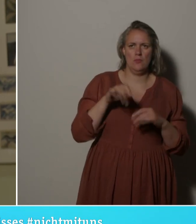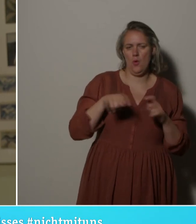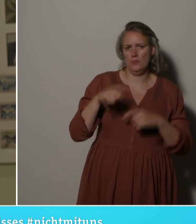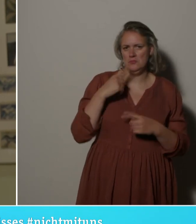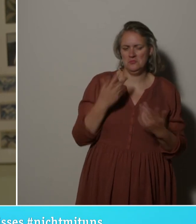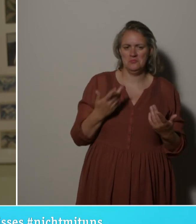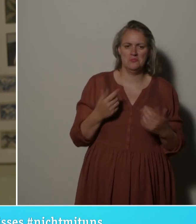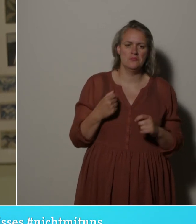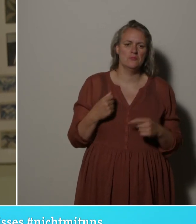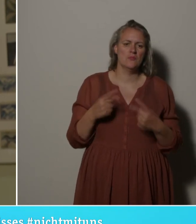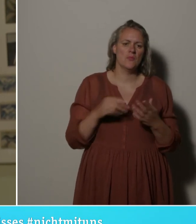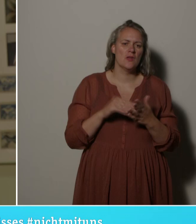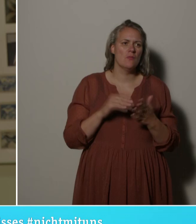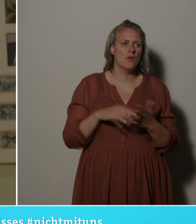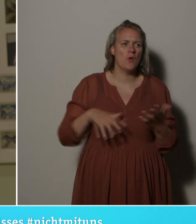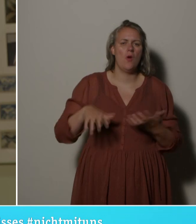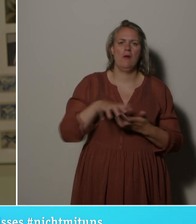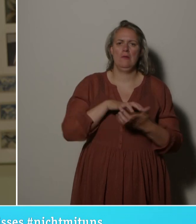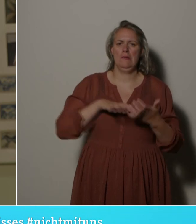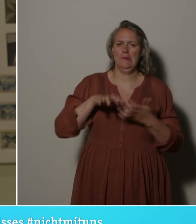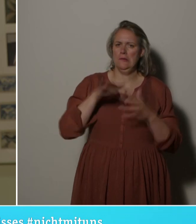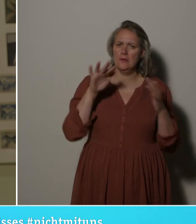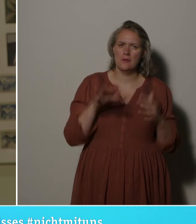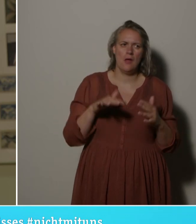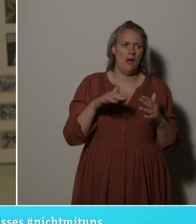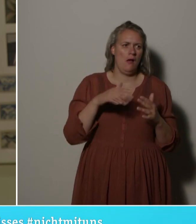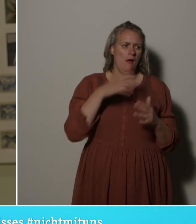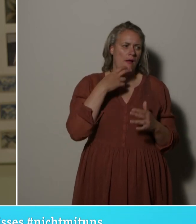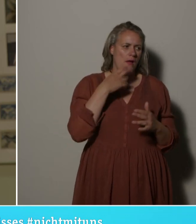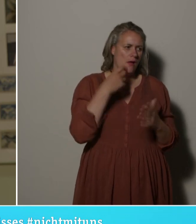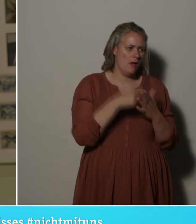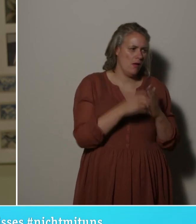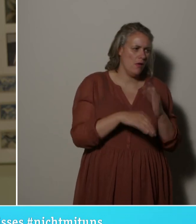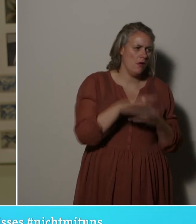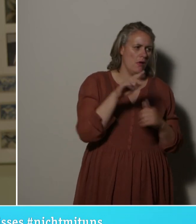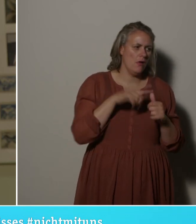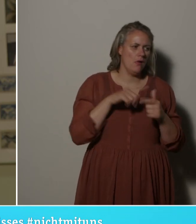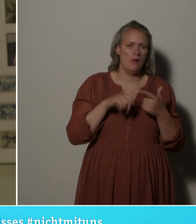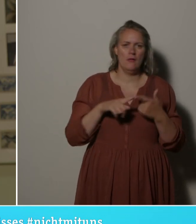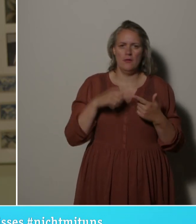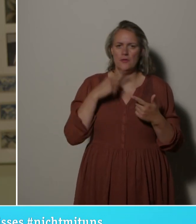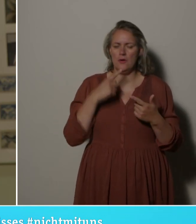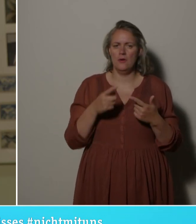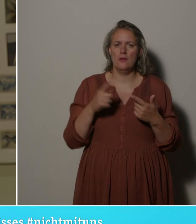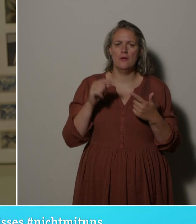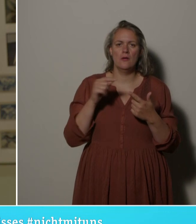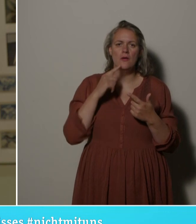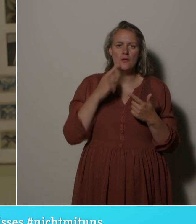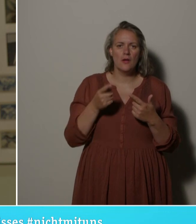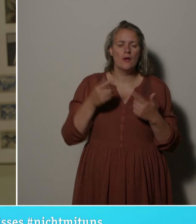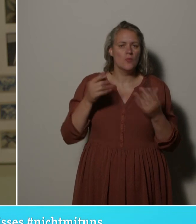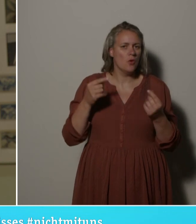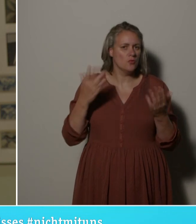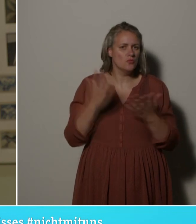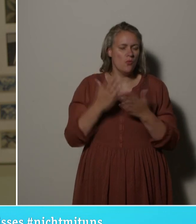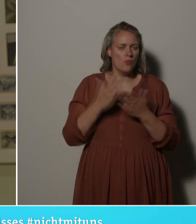Er sollte in der immer noch aufziehenden Krise steigende Energiepreise, steigende Lebensmittelpreise, steigende Preise für Mobilität ein Gegengewicht sein.